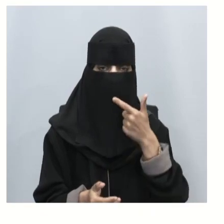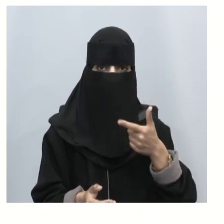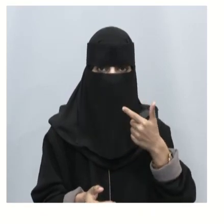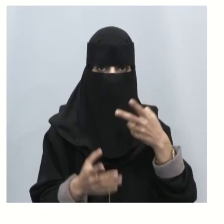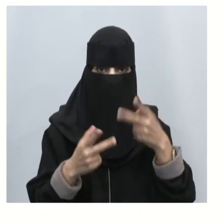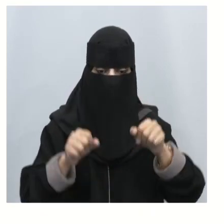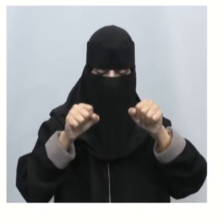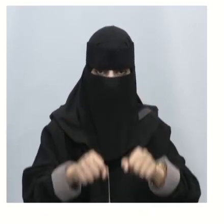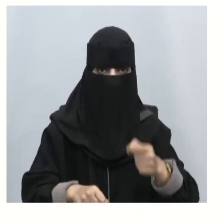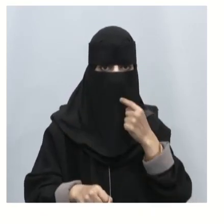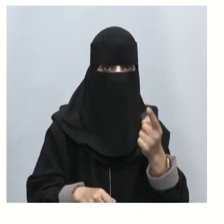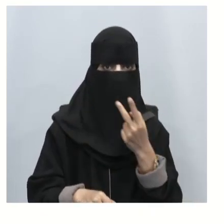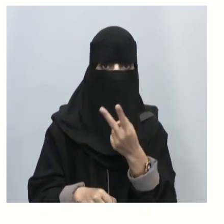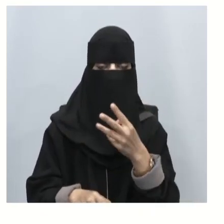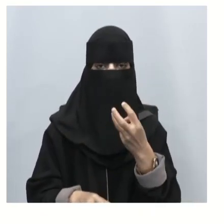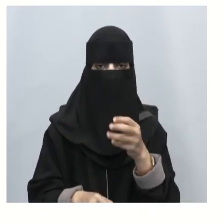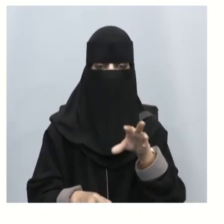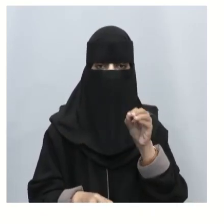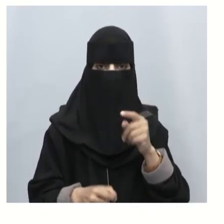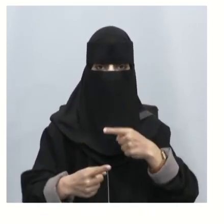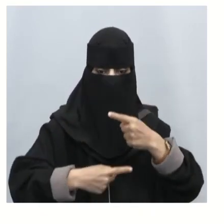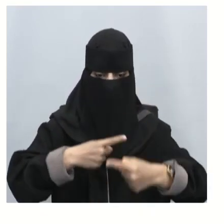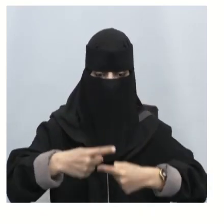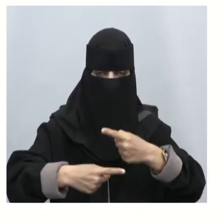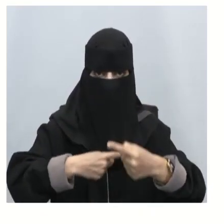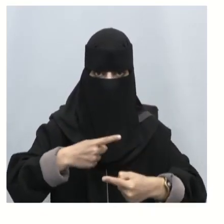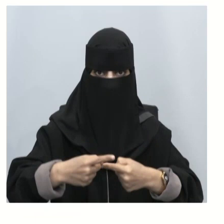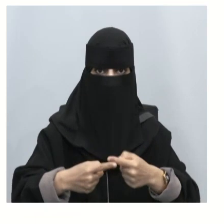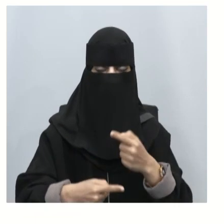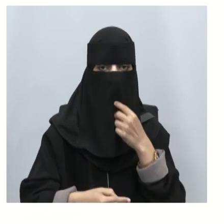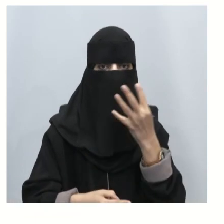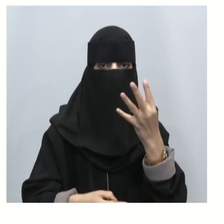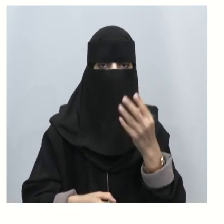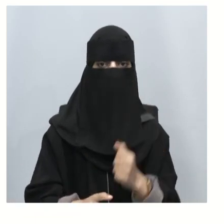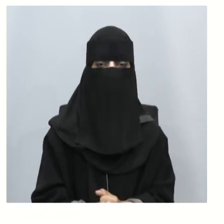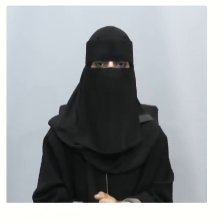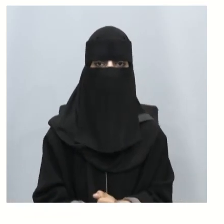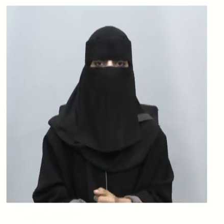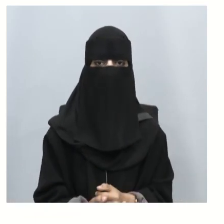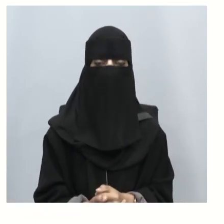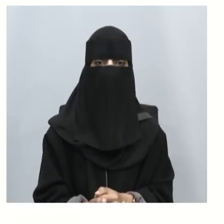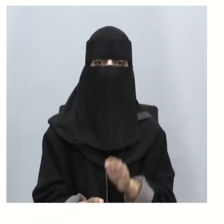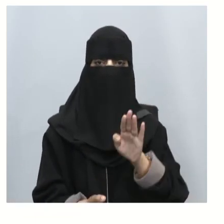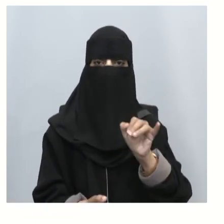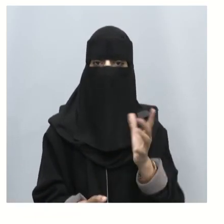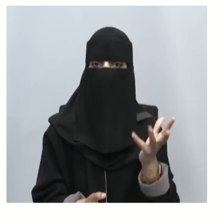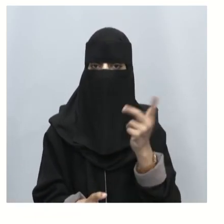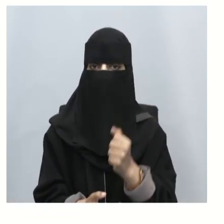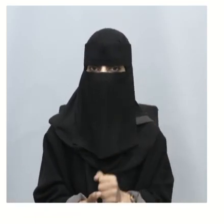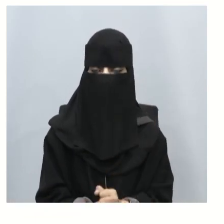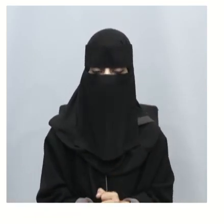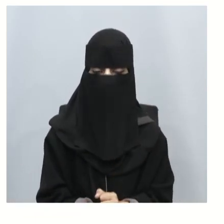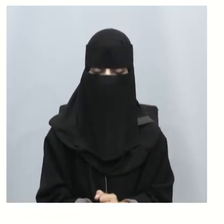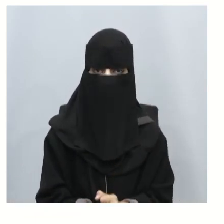سنه 132 واستمر فيها مده اربع سنوات فكم يكون تاريخ وفاته